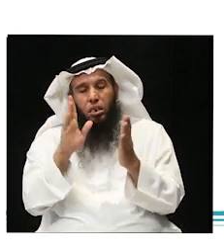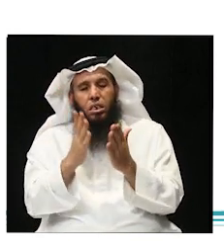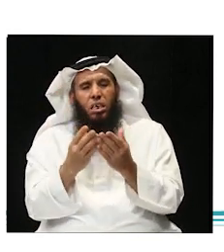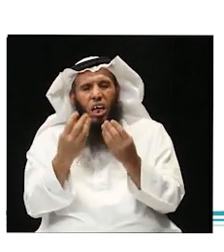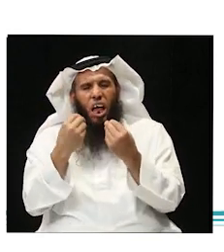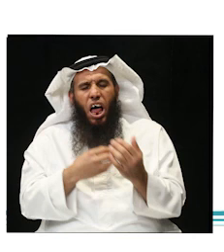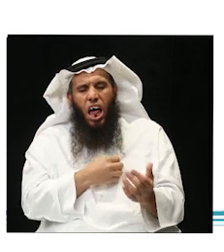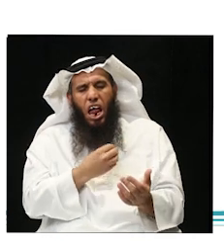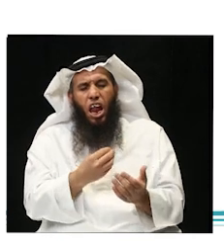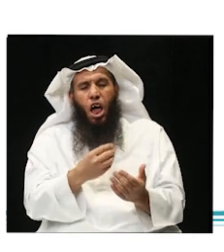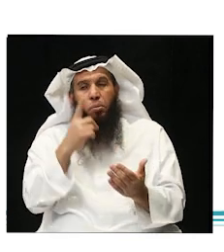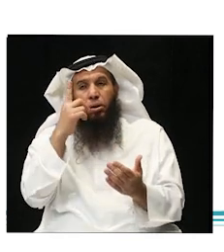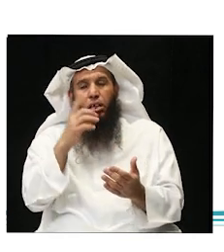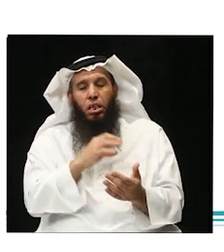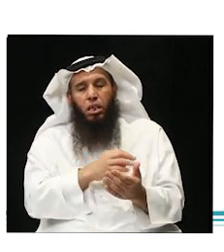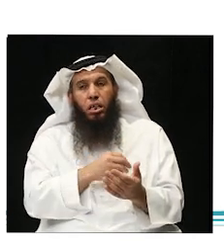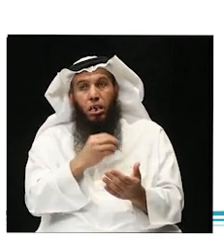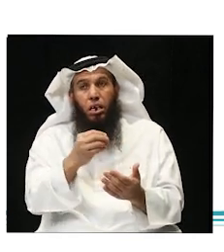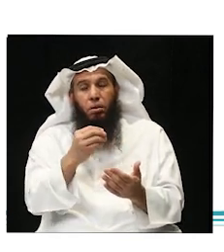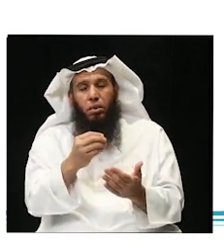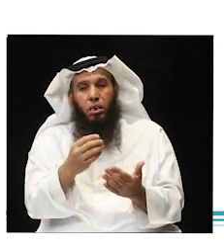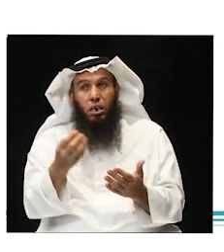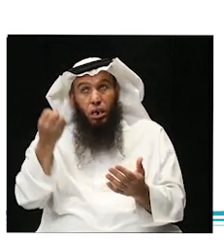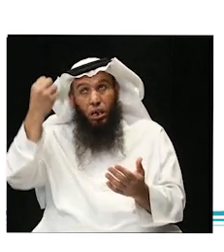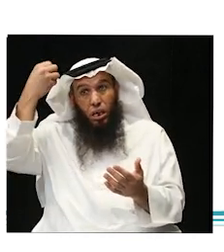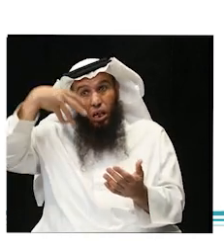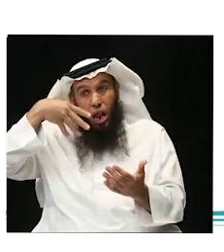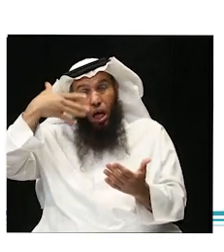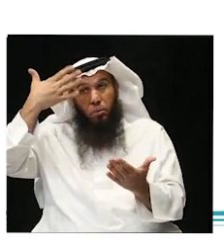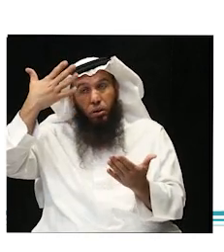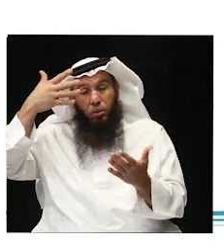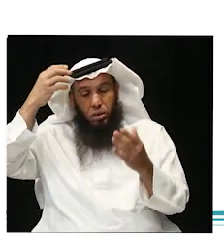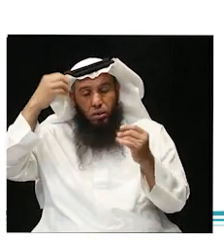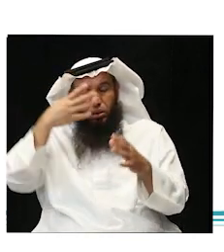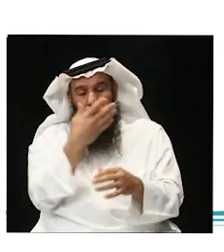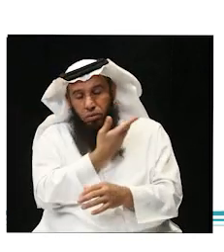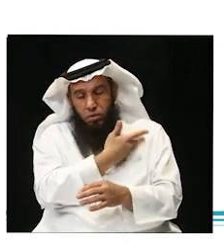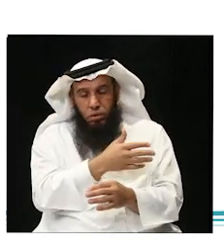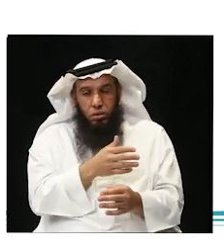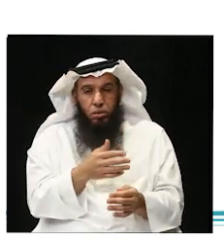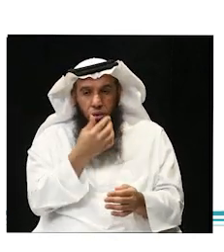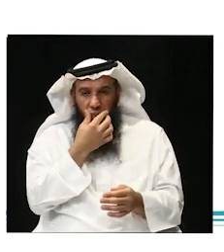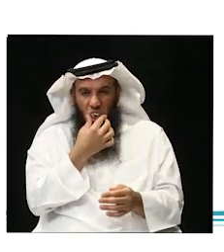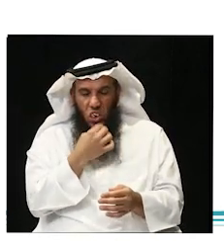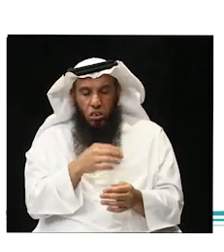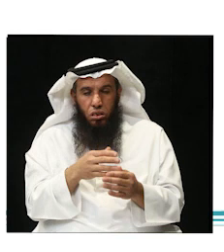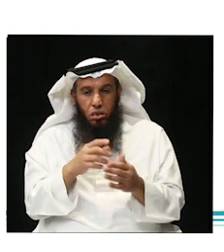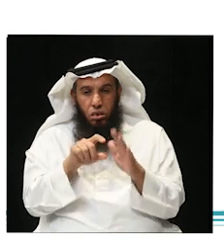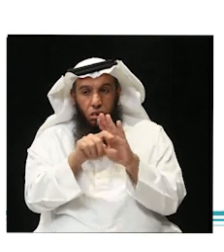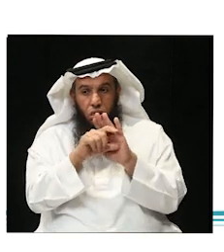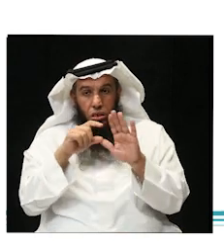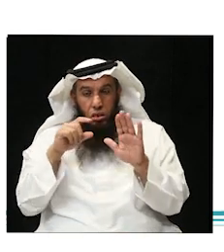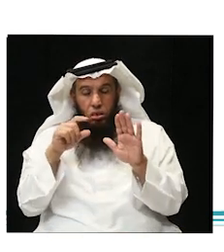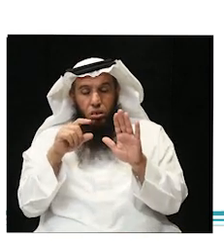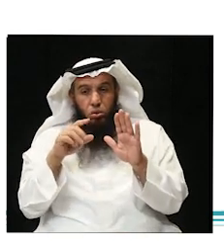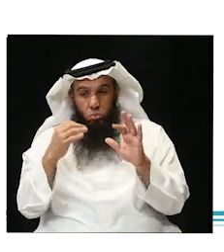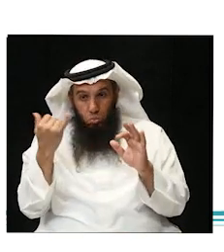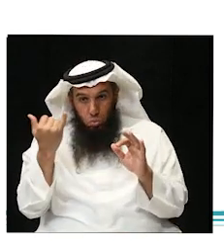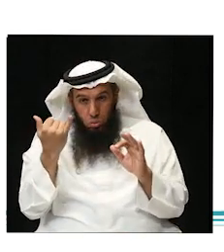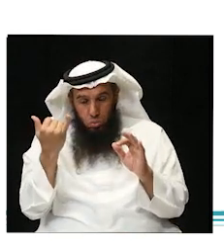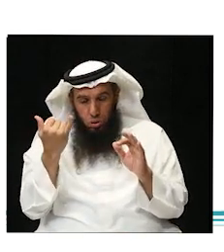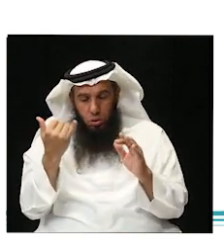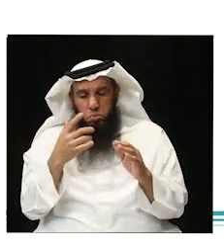صفحة 64 التوكل على الله سبحانه وتعالى، وهذا أخذناه في الأسبوع الثامن عندما علقت الدراسة، أخذنا جزء كبير